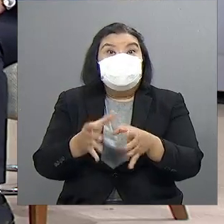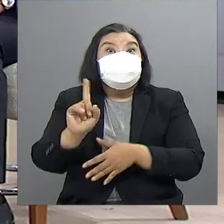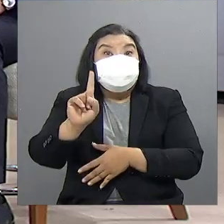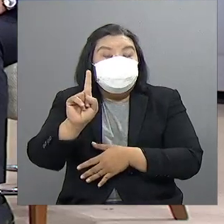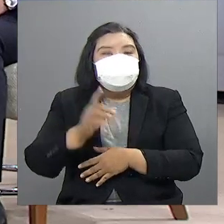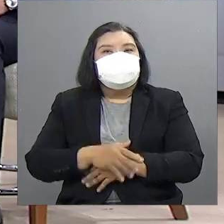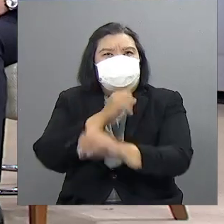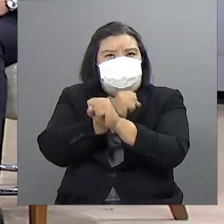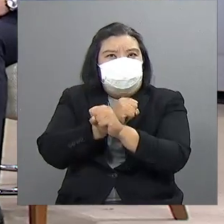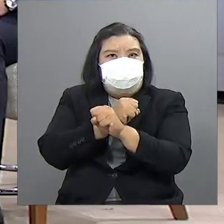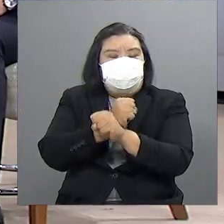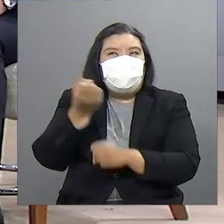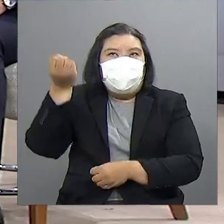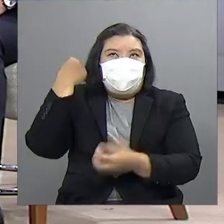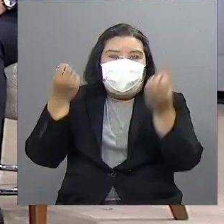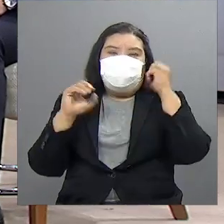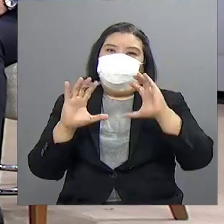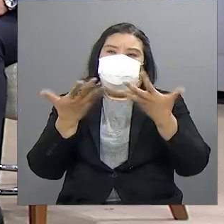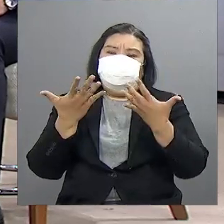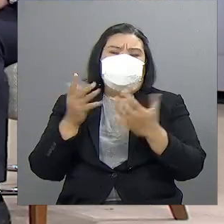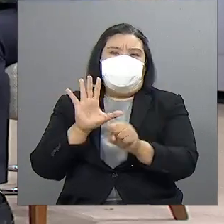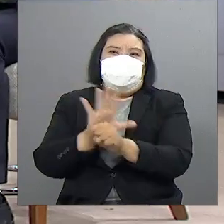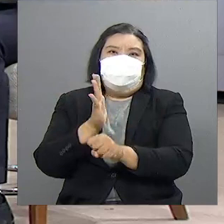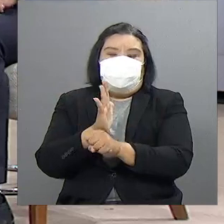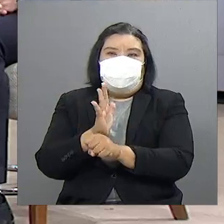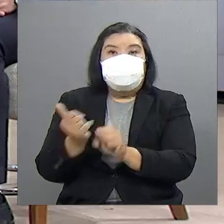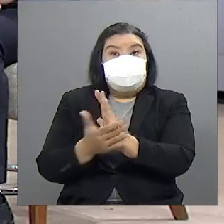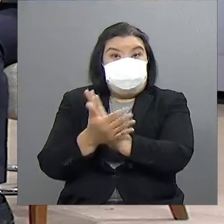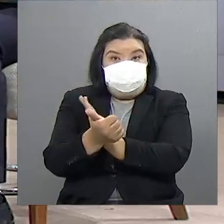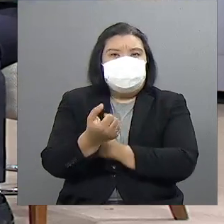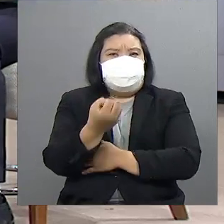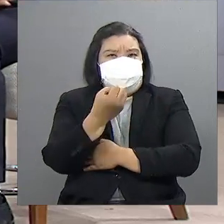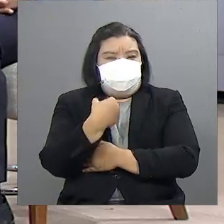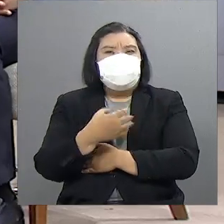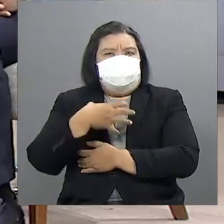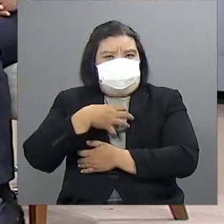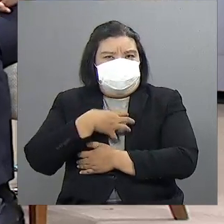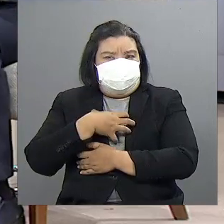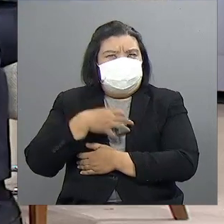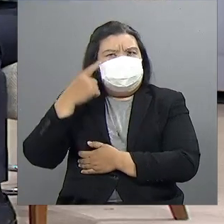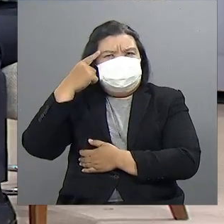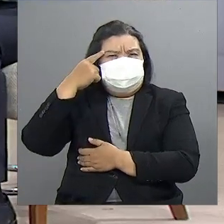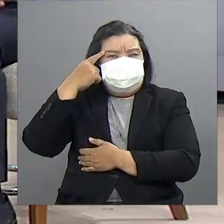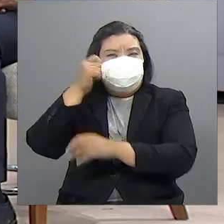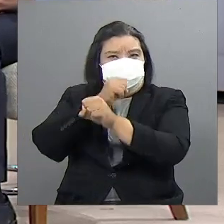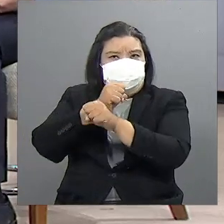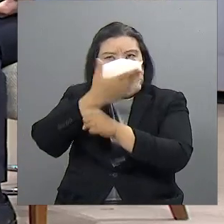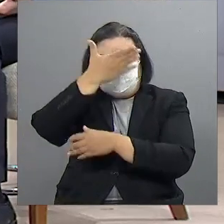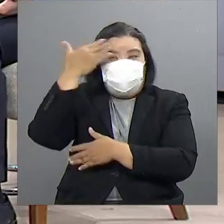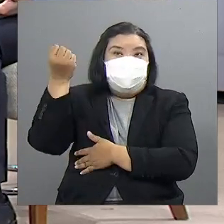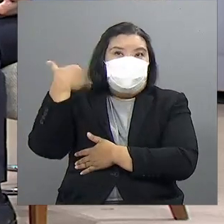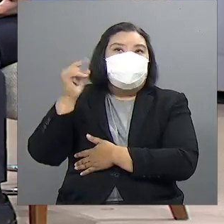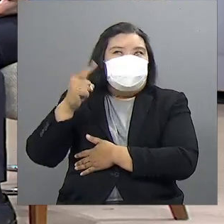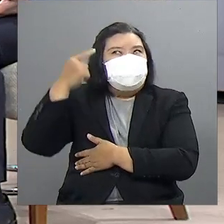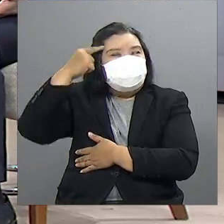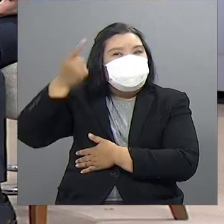มได้ไม่เพียงพอนะครับคุณหมอแพทย์ผู้เชี่ยวชาญก็บอกว่าการที่จะสามารถป้องกันสมองเสื่อมได้ก็คือให้สมองต้องทำงานตลอดเวลาและการ